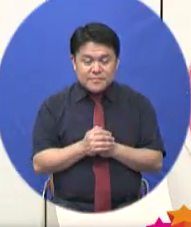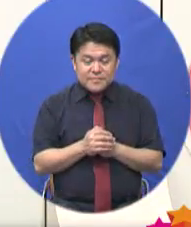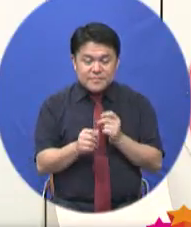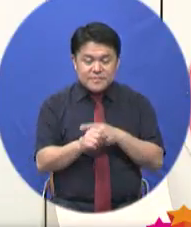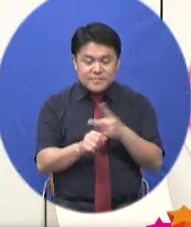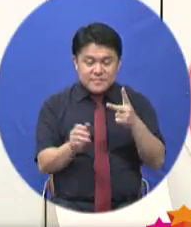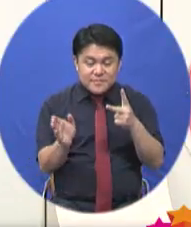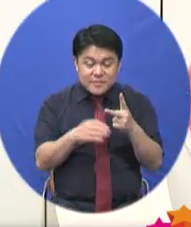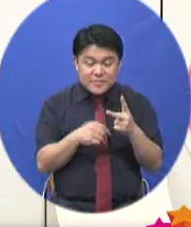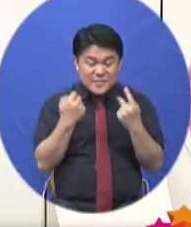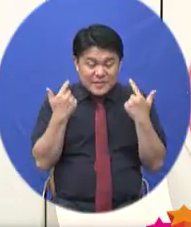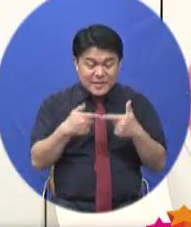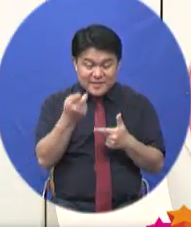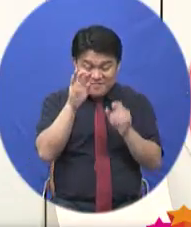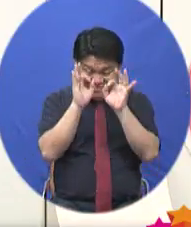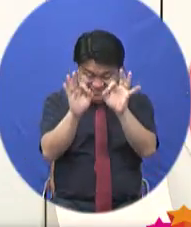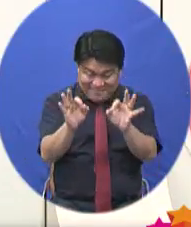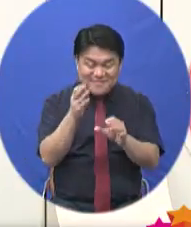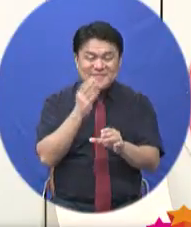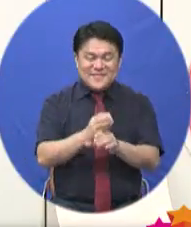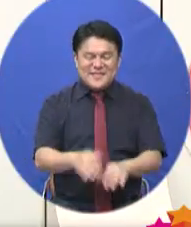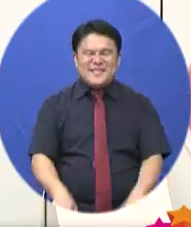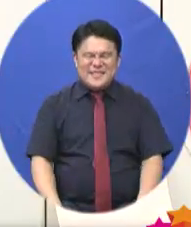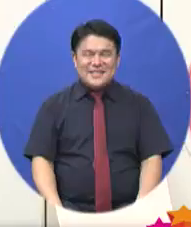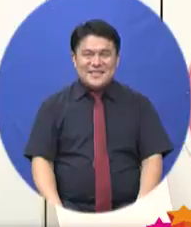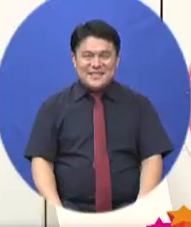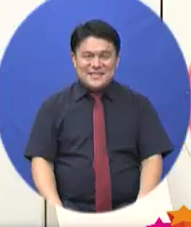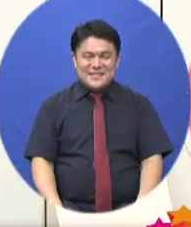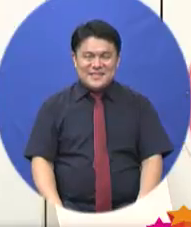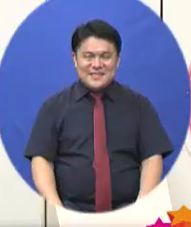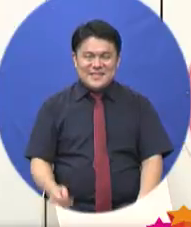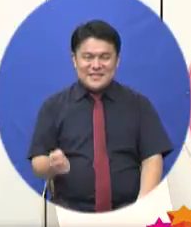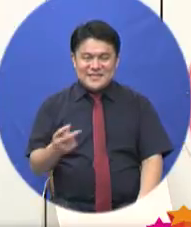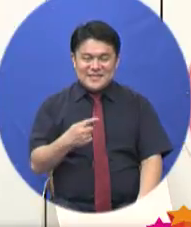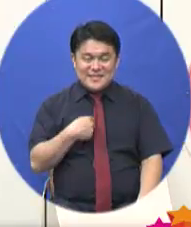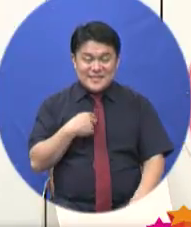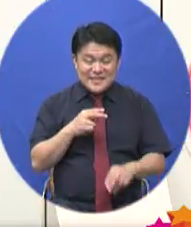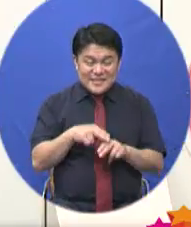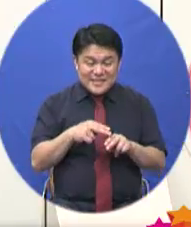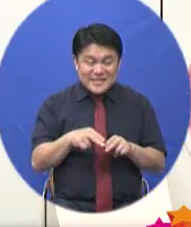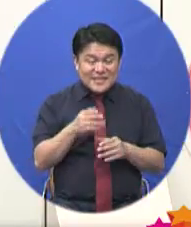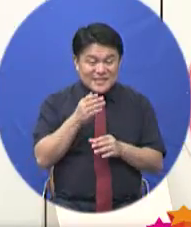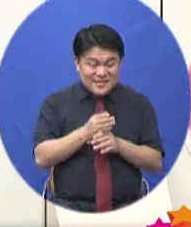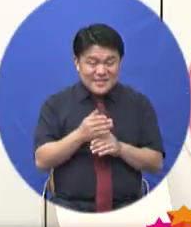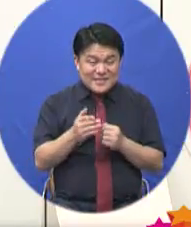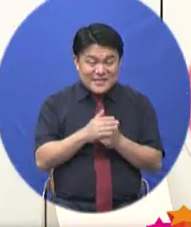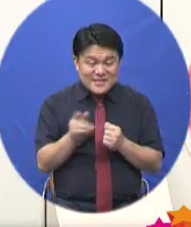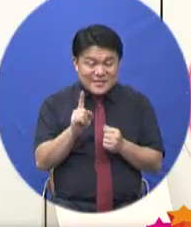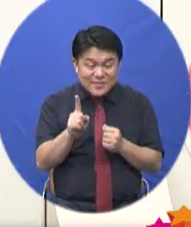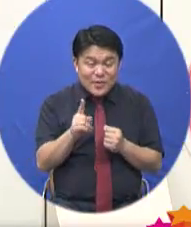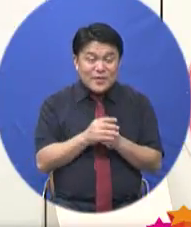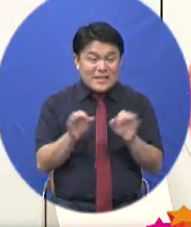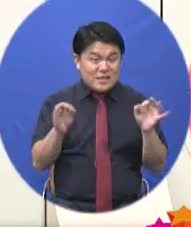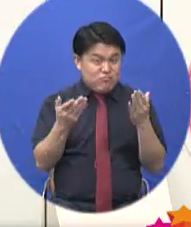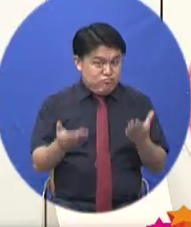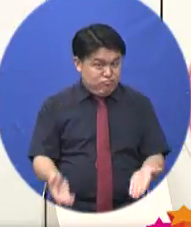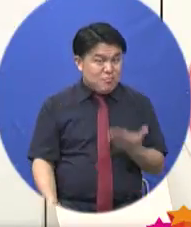2시만 되면 이렇게 꼭 보고 있는데 우리 아이고, 예, 예. 식당을 하다 보니까 요 시간 잠깐 노는 쉬는 시간이거든요.